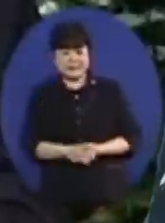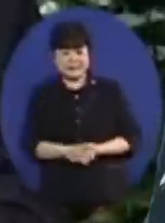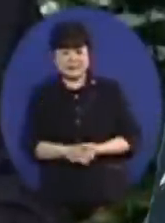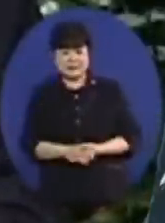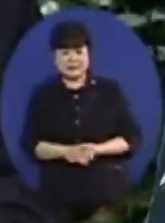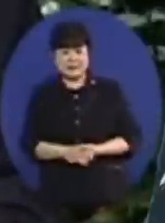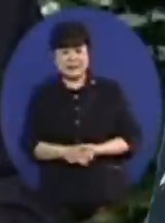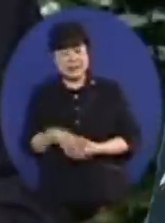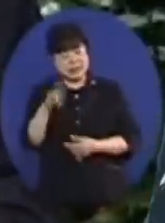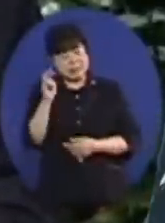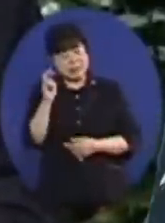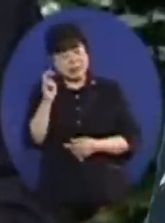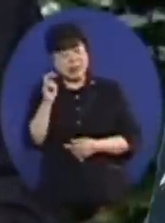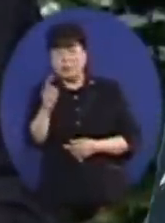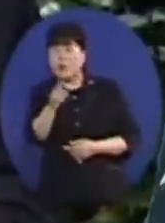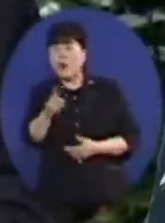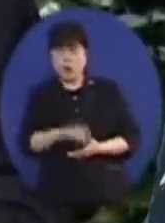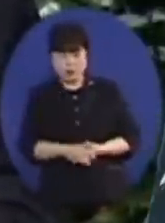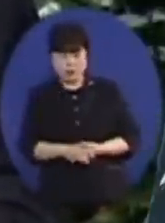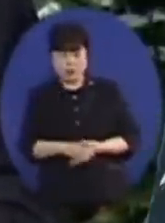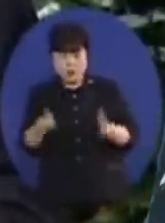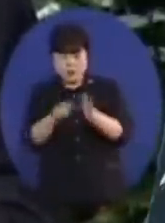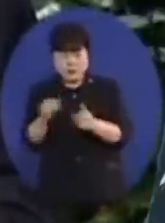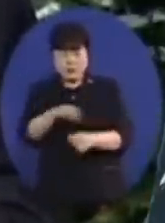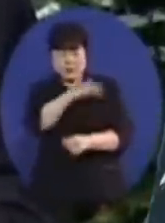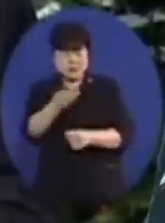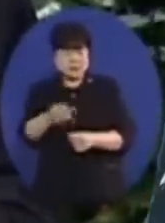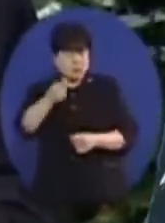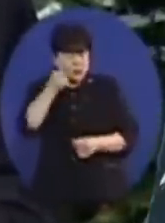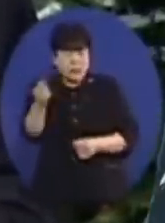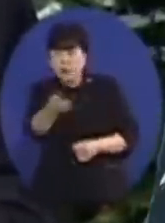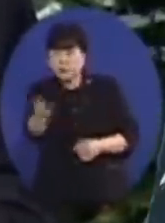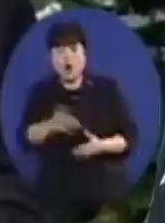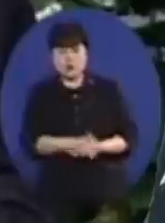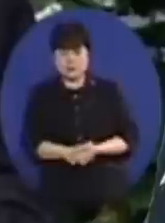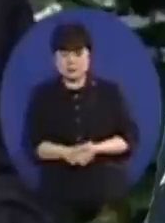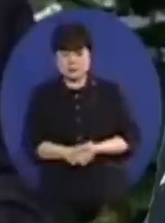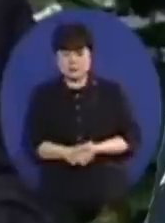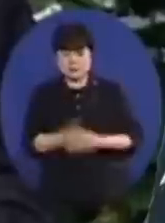할 수 있거든요 무슨 말이냐 믿는 자에게는 나는